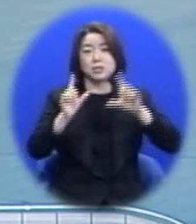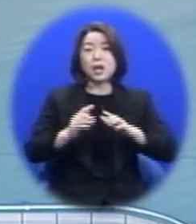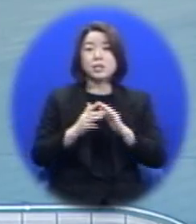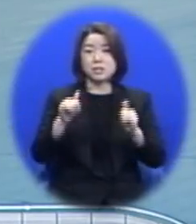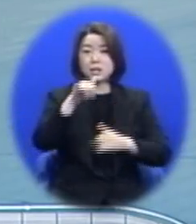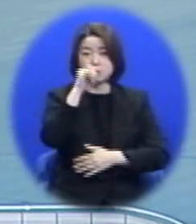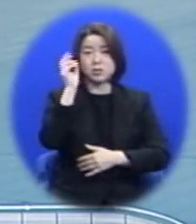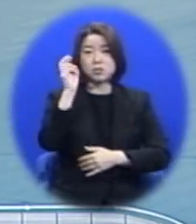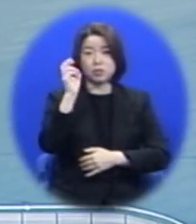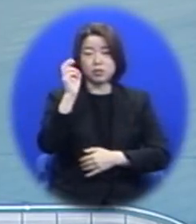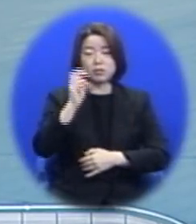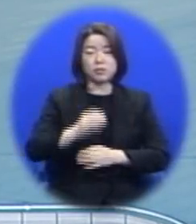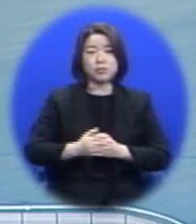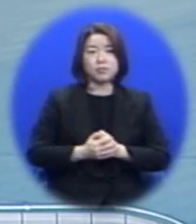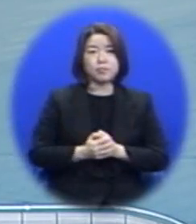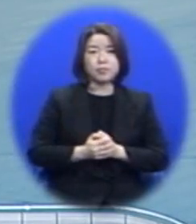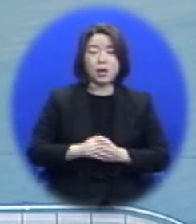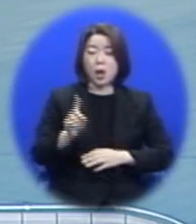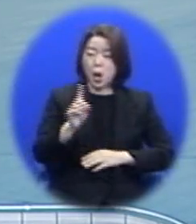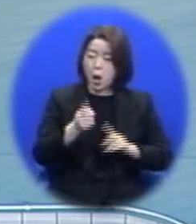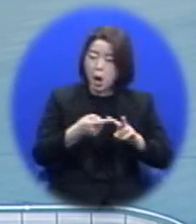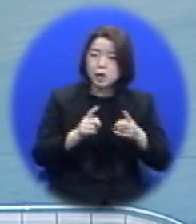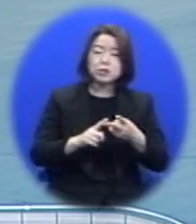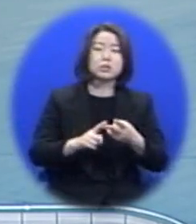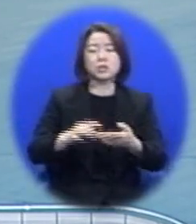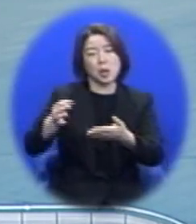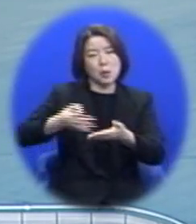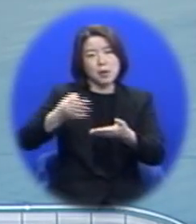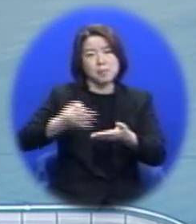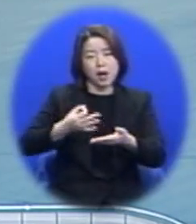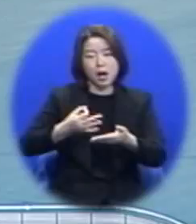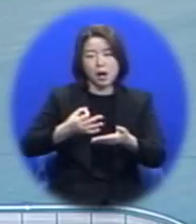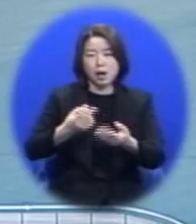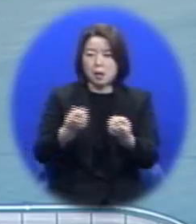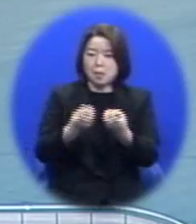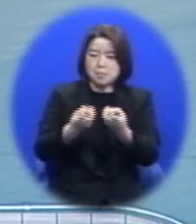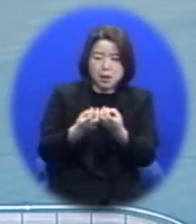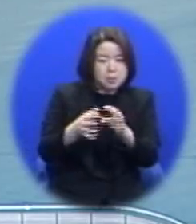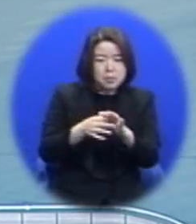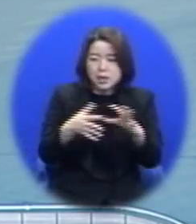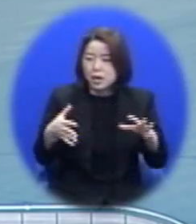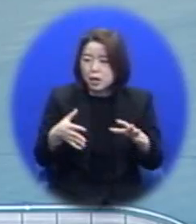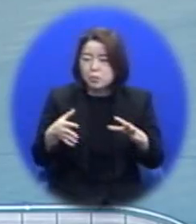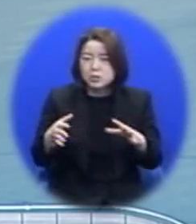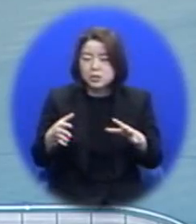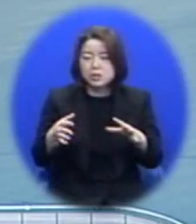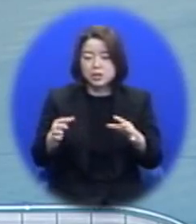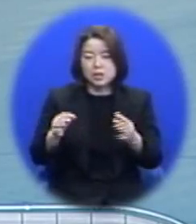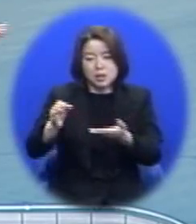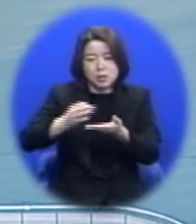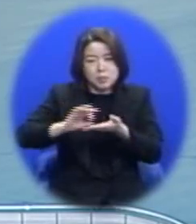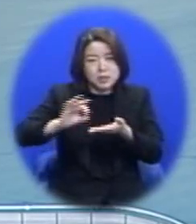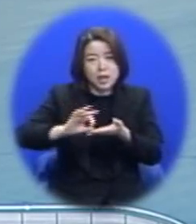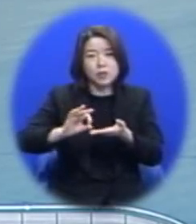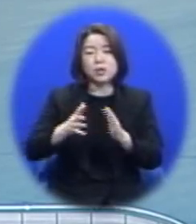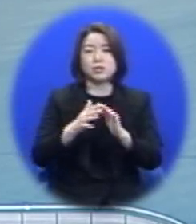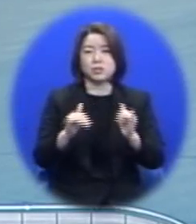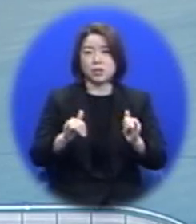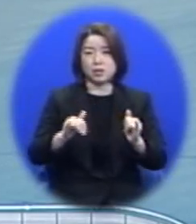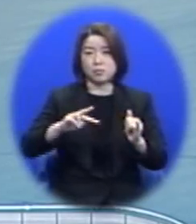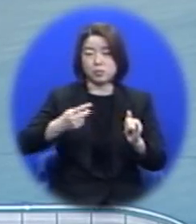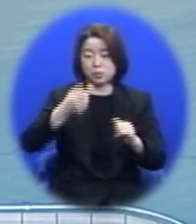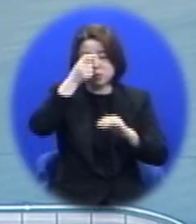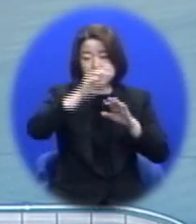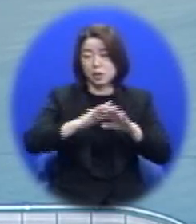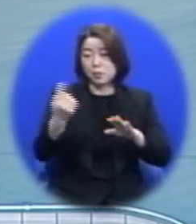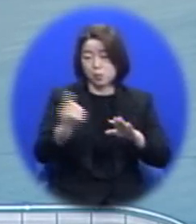거예요. 어떻든지 돈을 벌기 위해서 수단과 방법을 안 가리는 분들도 아마 오늘 예배에 오셨을 수도